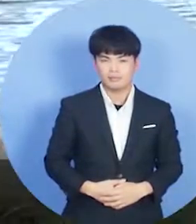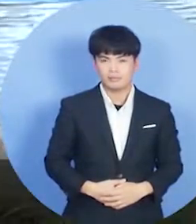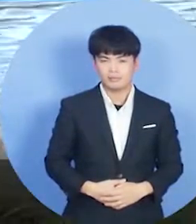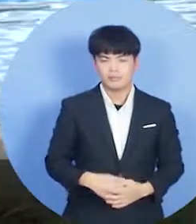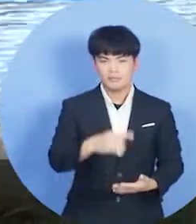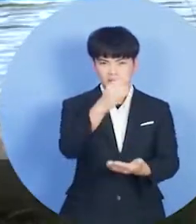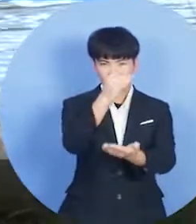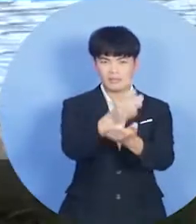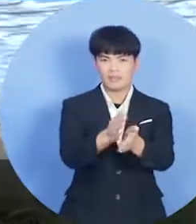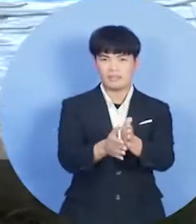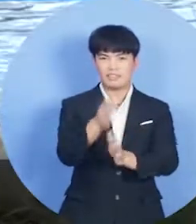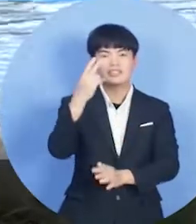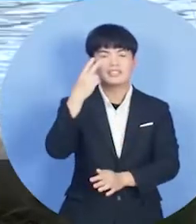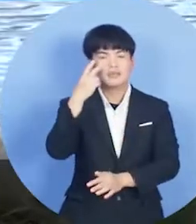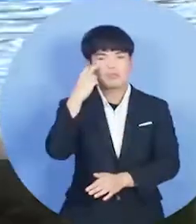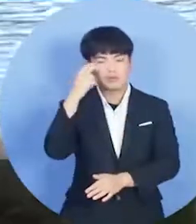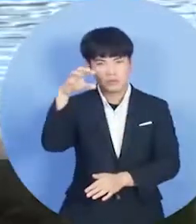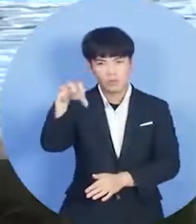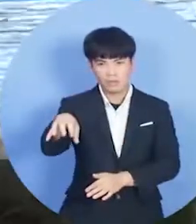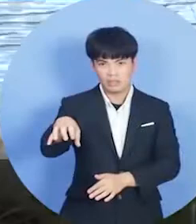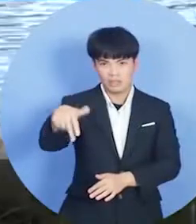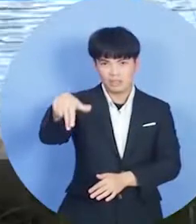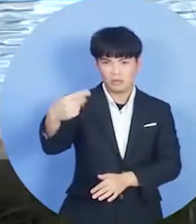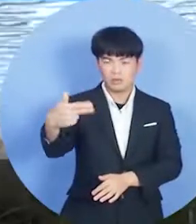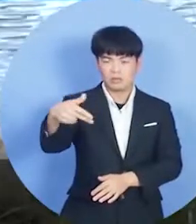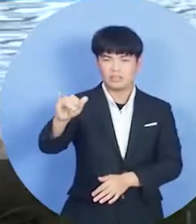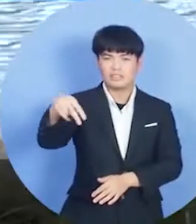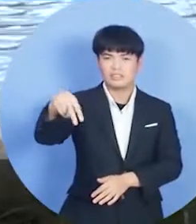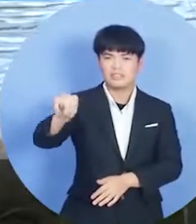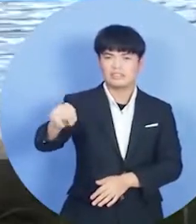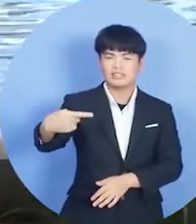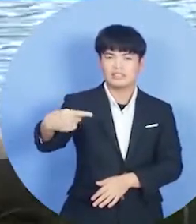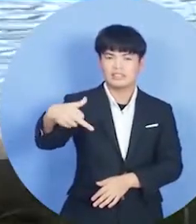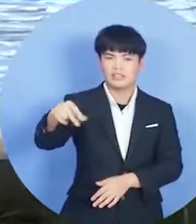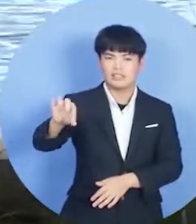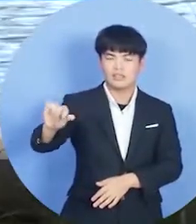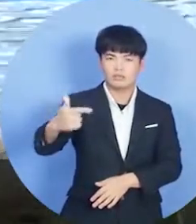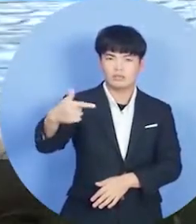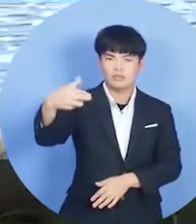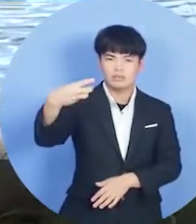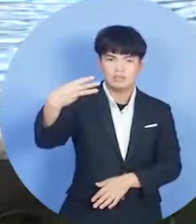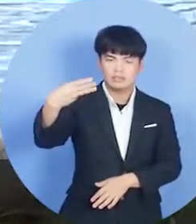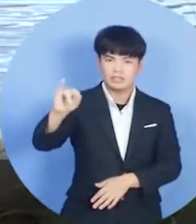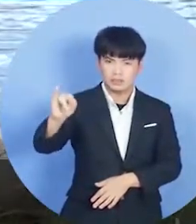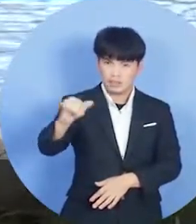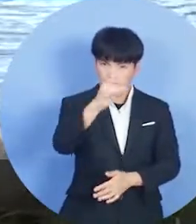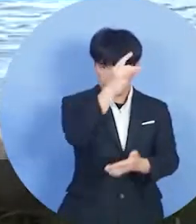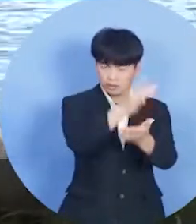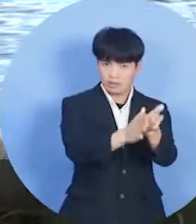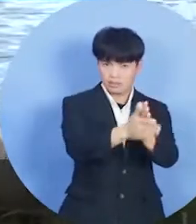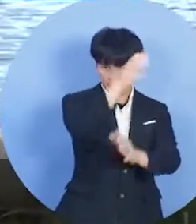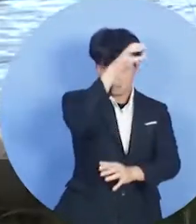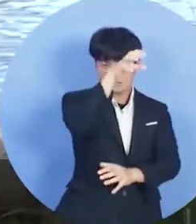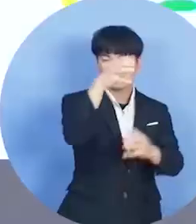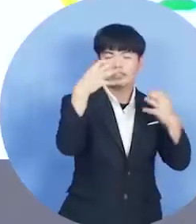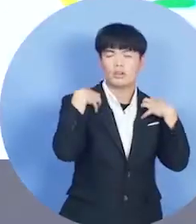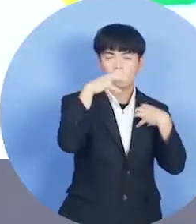천안시는 미국 메릴랜드주 프린스 조지스 카운티와 시청 대회의실에서 국제 우호협력도시협정을